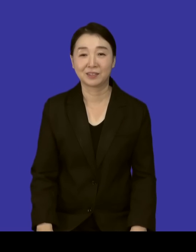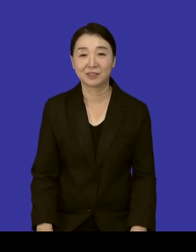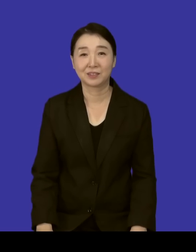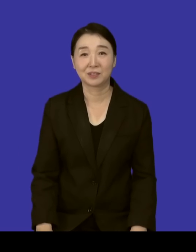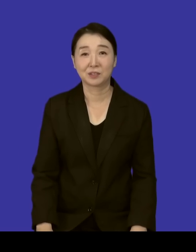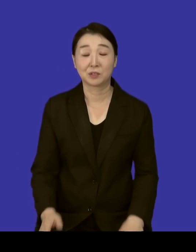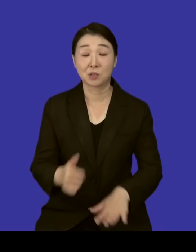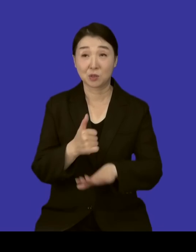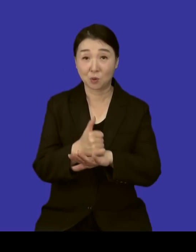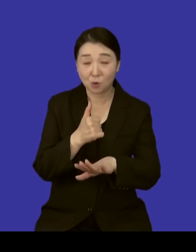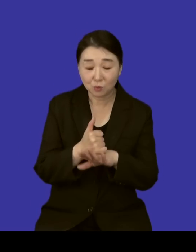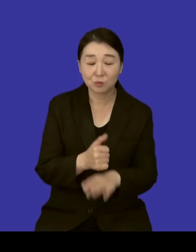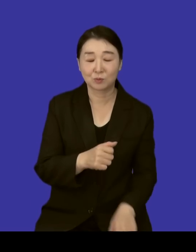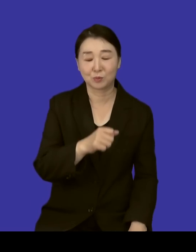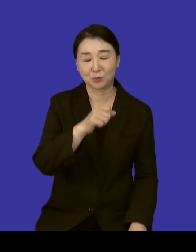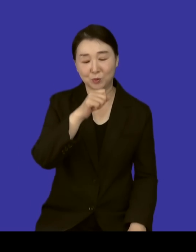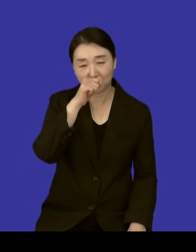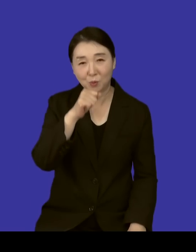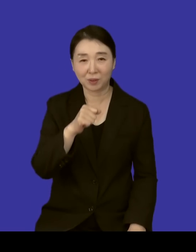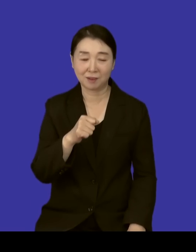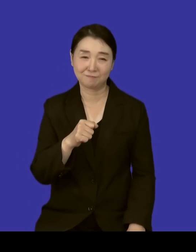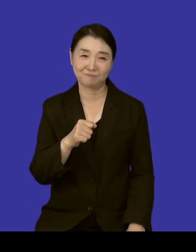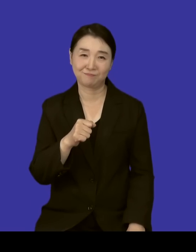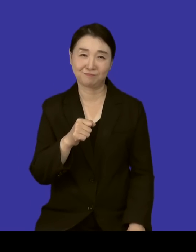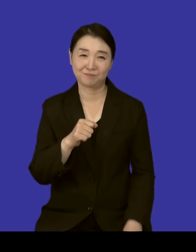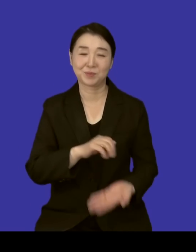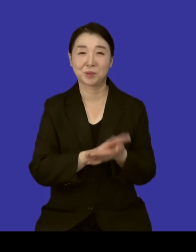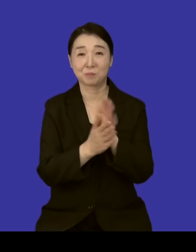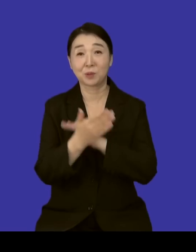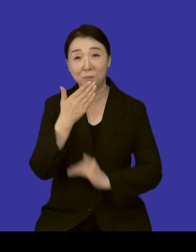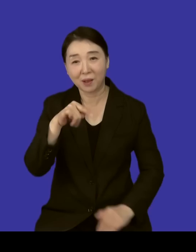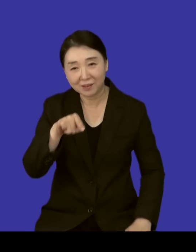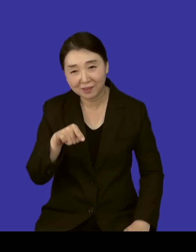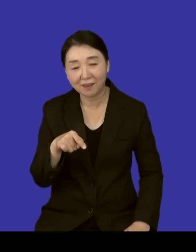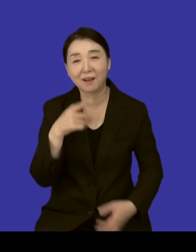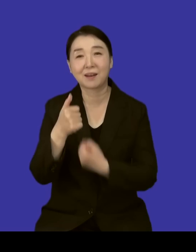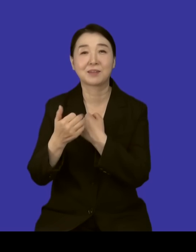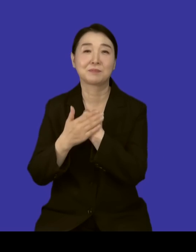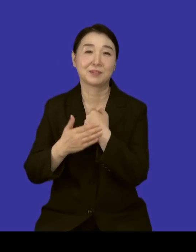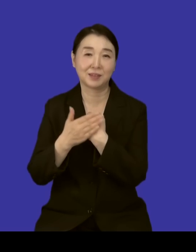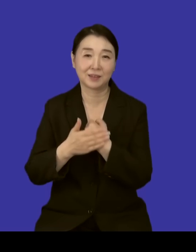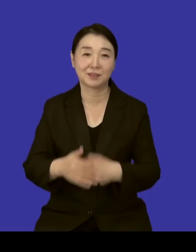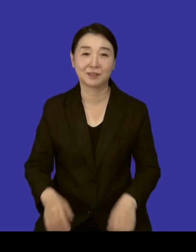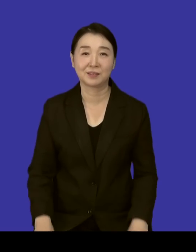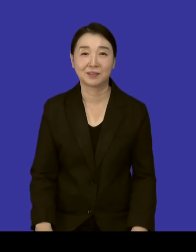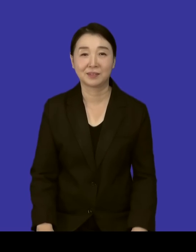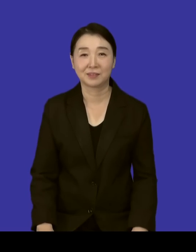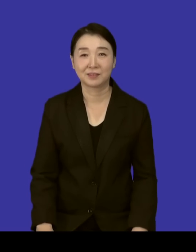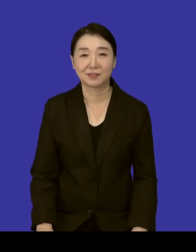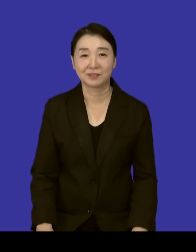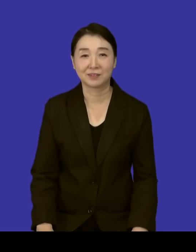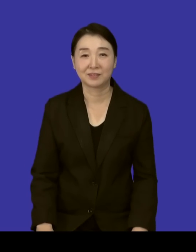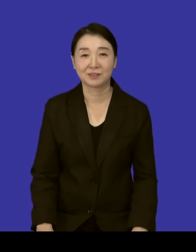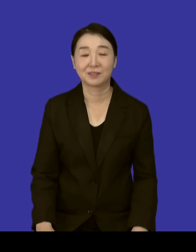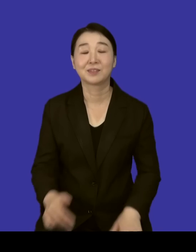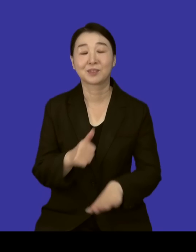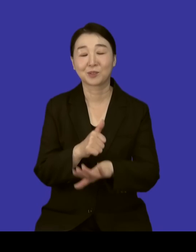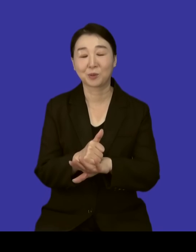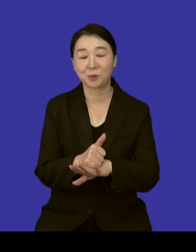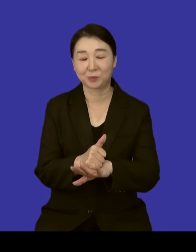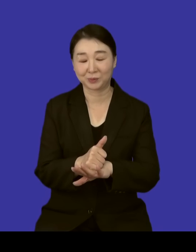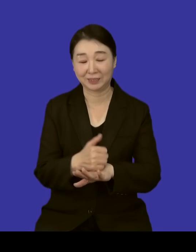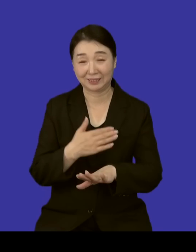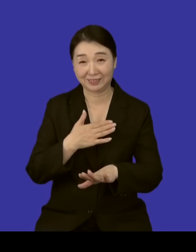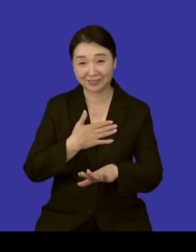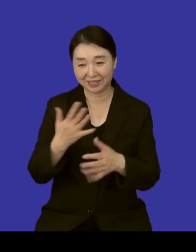다른 사람한테 내놓을 그렇죠, 수 있으니까 하나님 은혜죠 뭐. 그렇죠, 그렇죠. 이렇게 사명의 길을